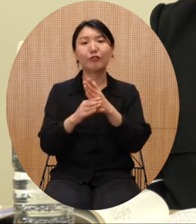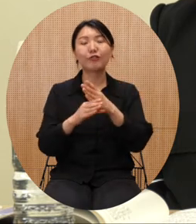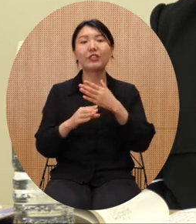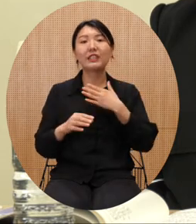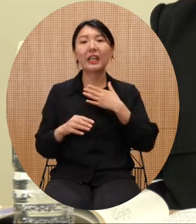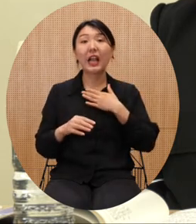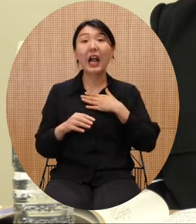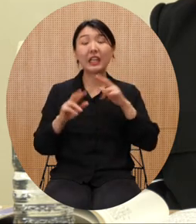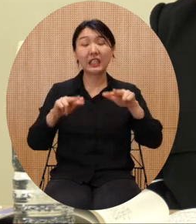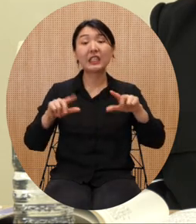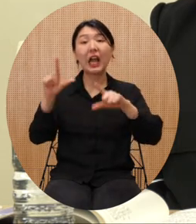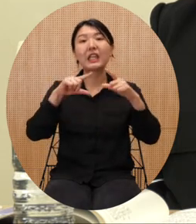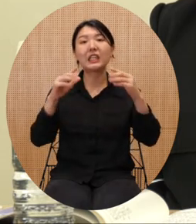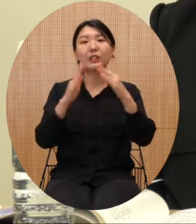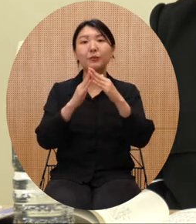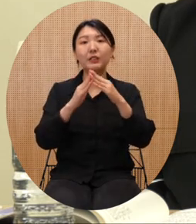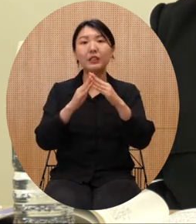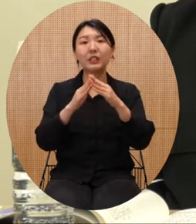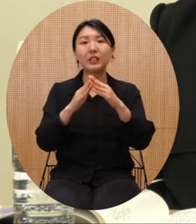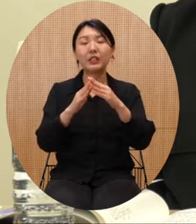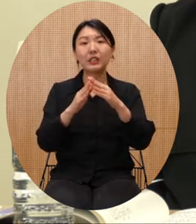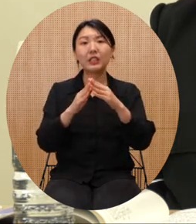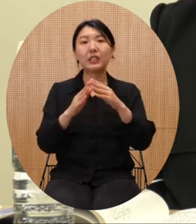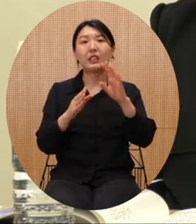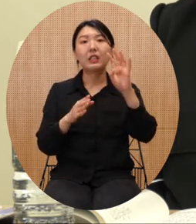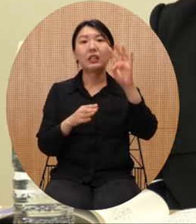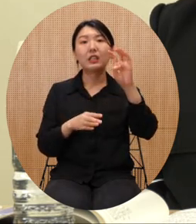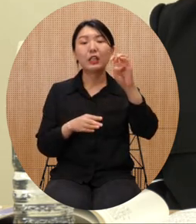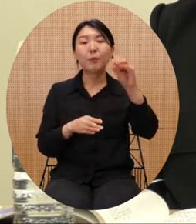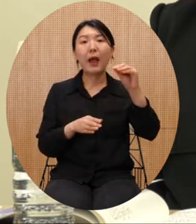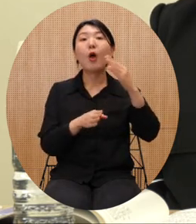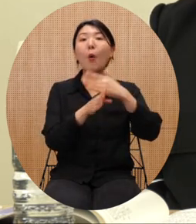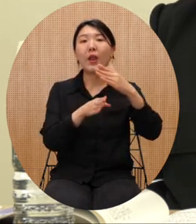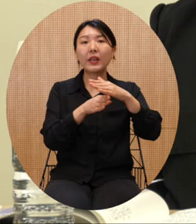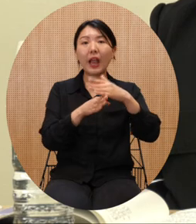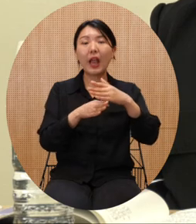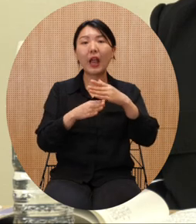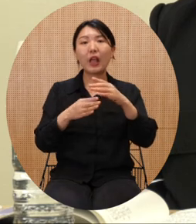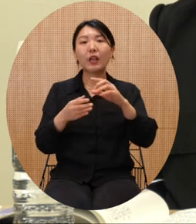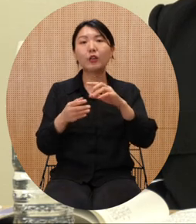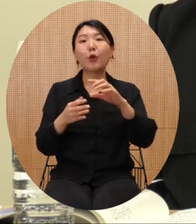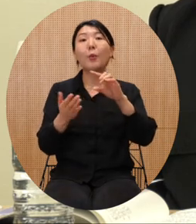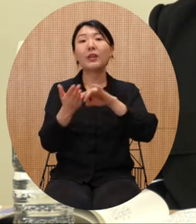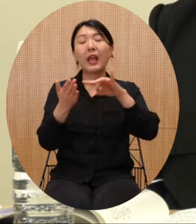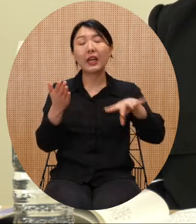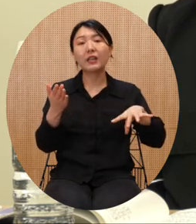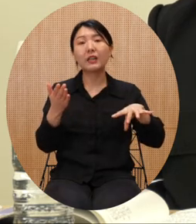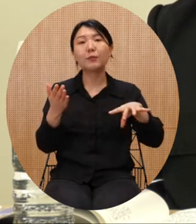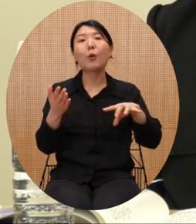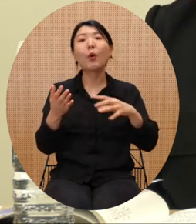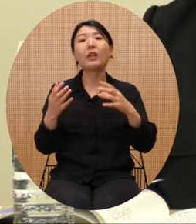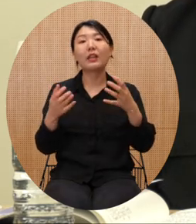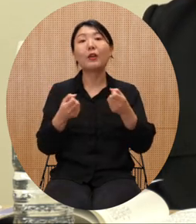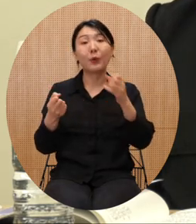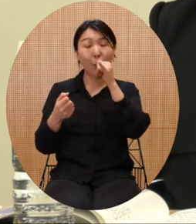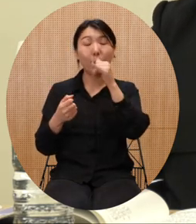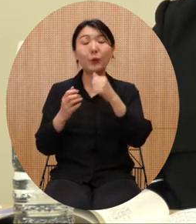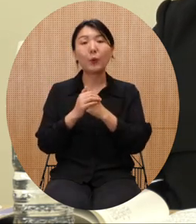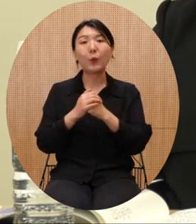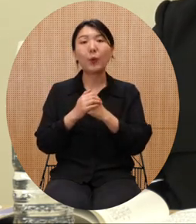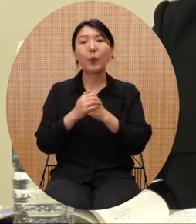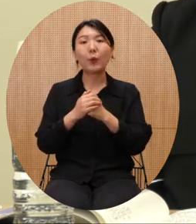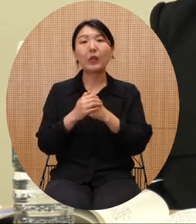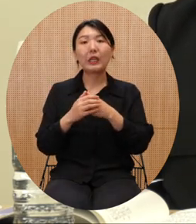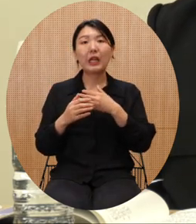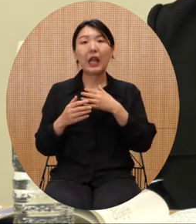거주하는 집은 이제 약 40만 원의 월세 그리고 별도의 공과금을 내는 이제 투룸 집이고요. 아들